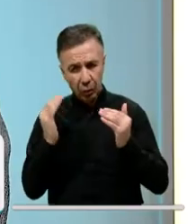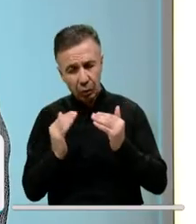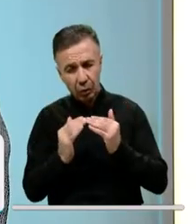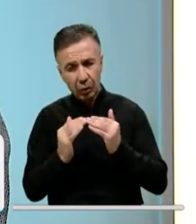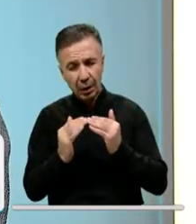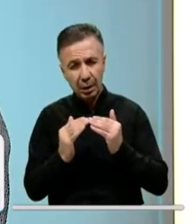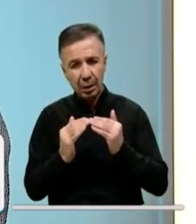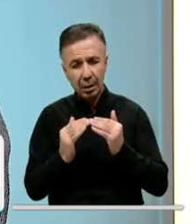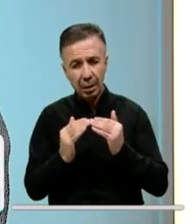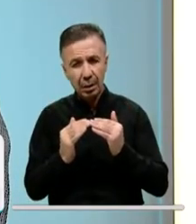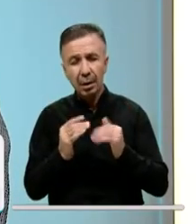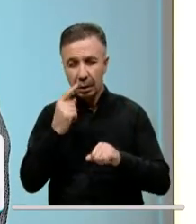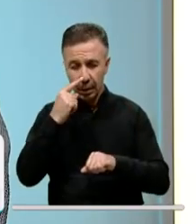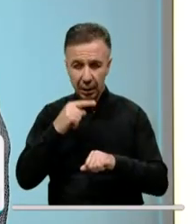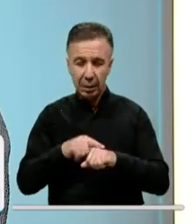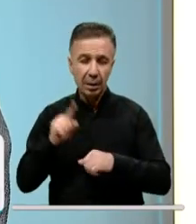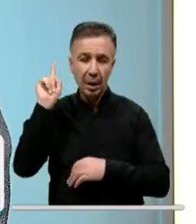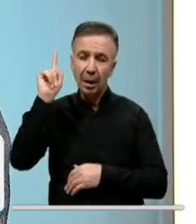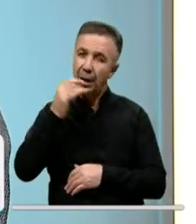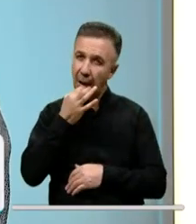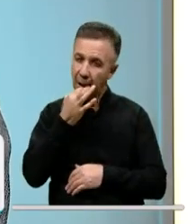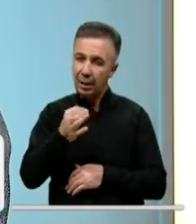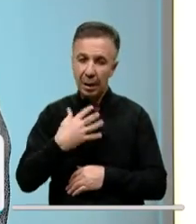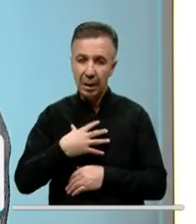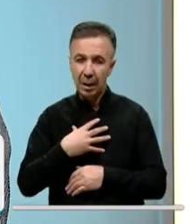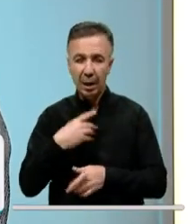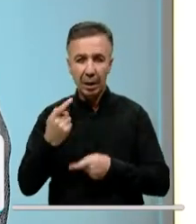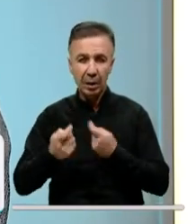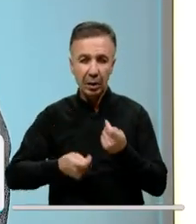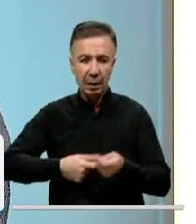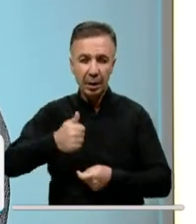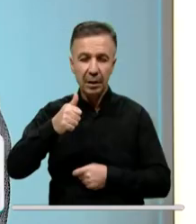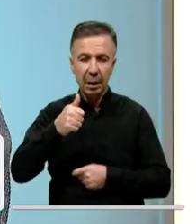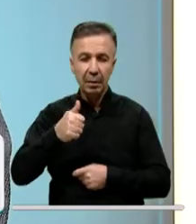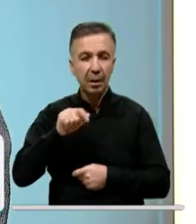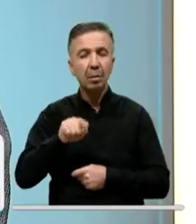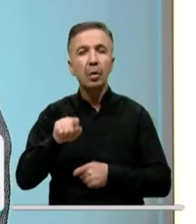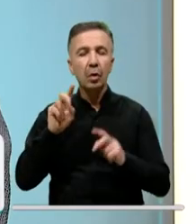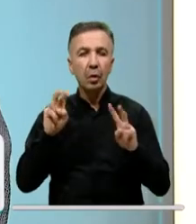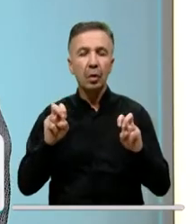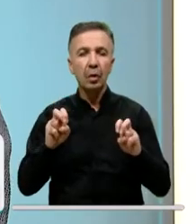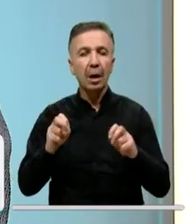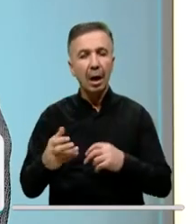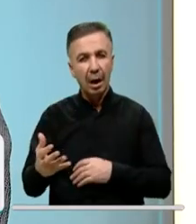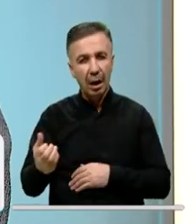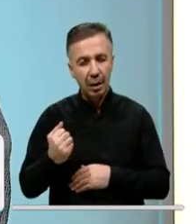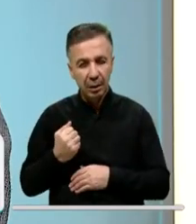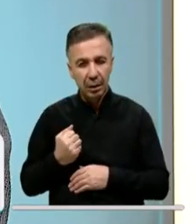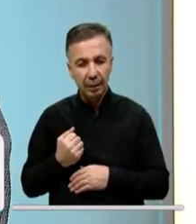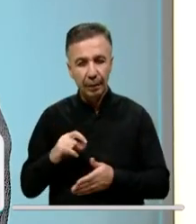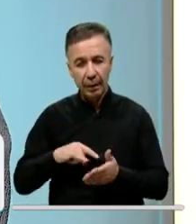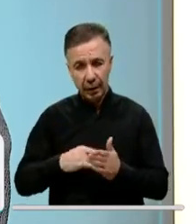mutmain olsunlar. Allah'ın izniyle Diyanet İşleri Başkanlığımız bu konuda almış olduğu idari